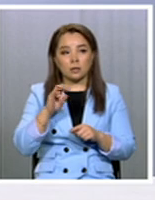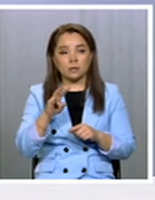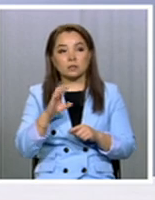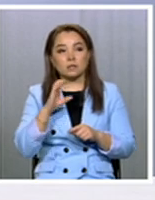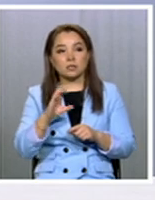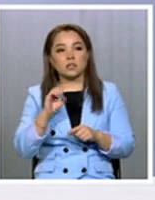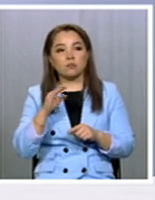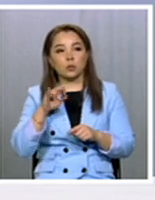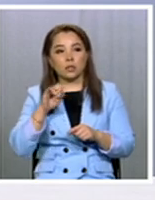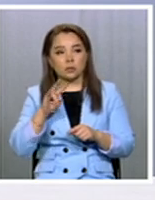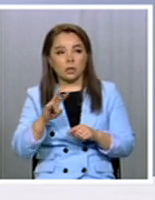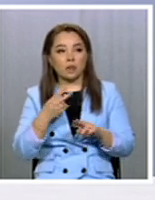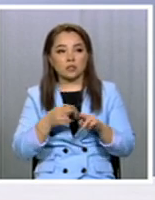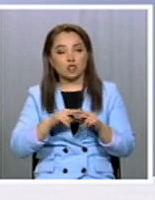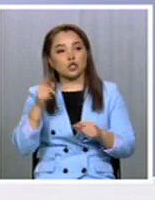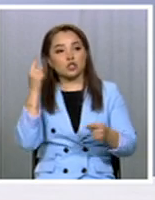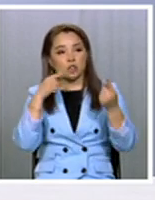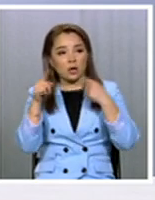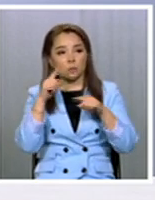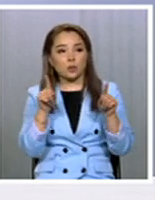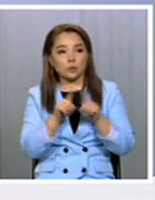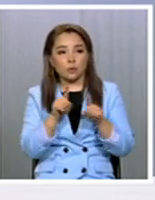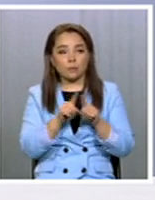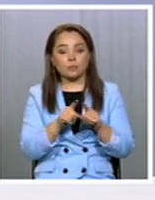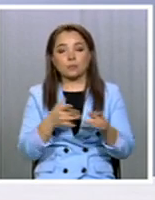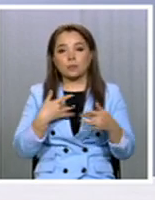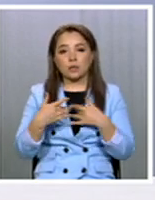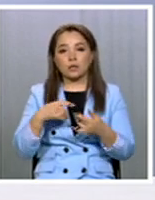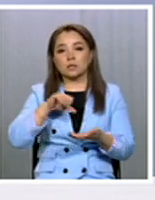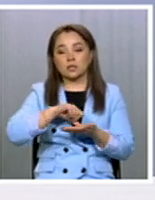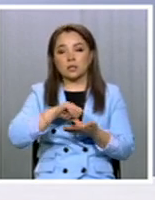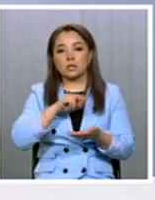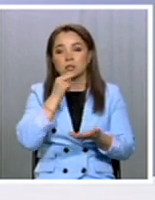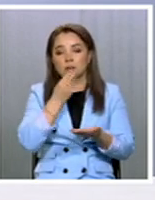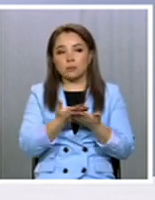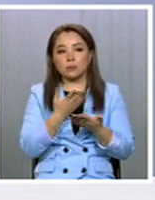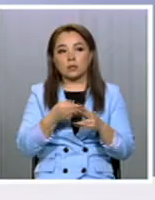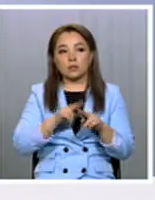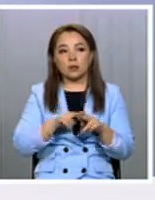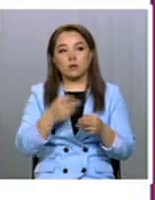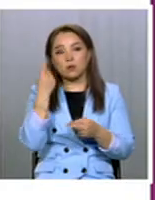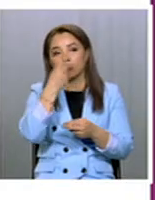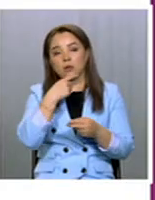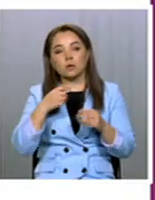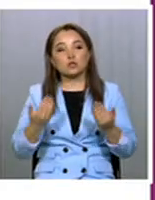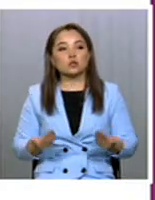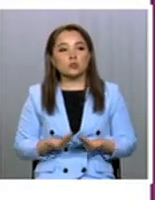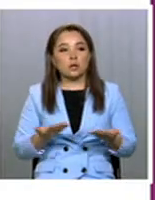Сәкен Сейфуллиннің шығармаларында сол кезеңдегі қазақ өмірі қалай бейнеленген.